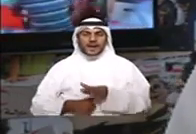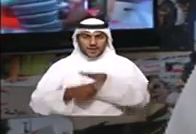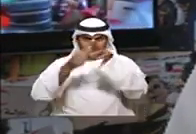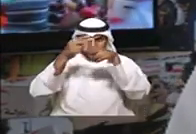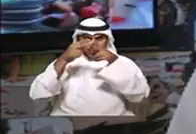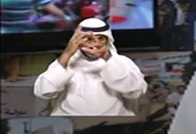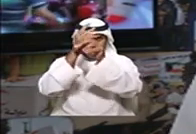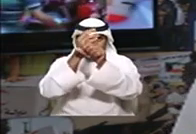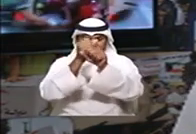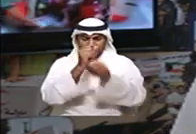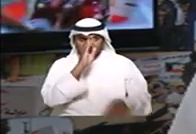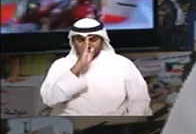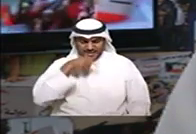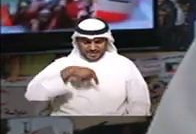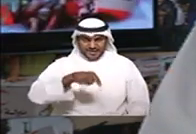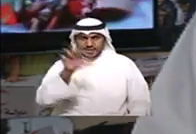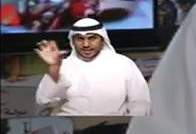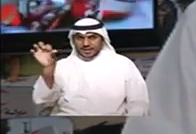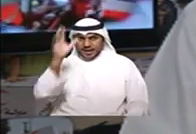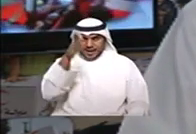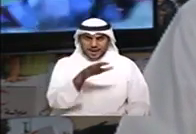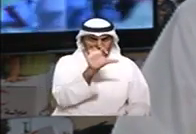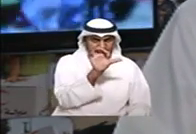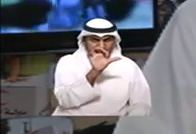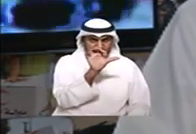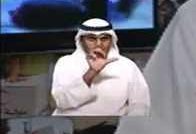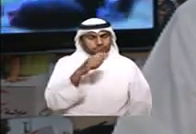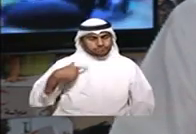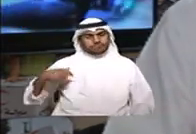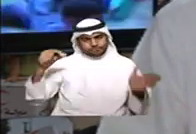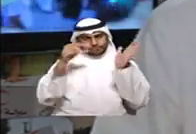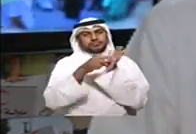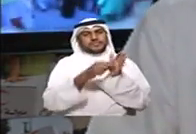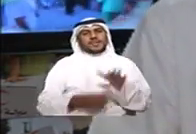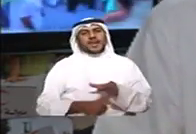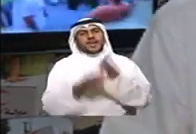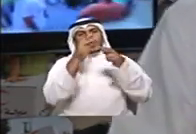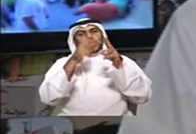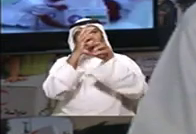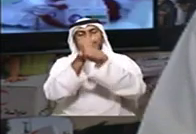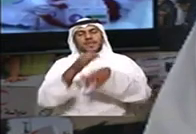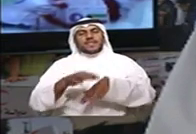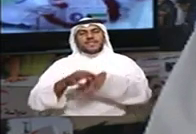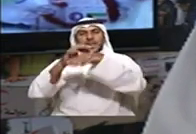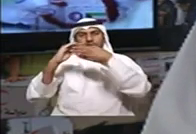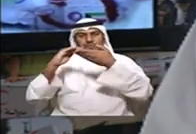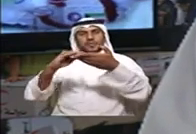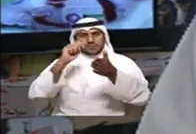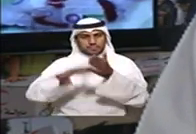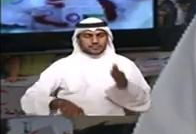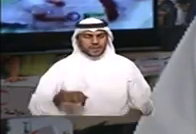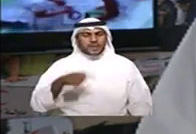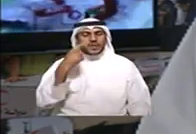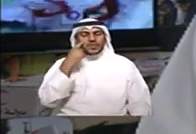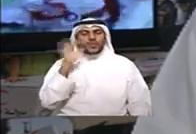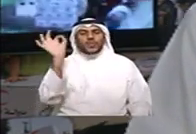يوم الاثنين القادم 9/9 في هذا اليوم. ونحن الآن متواجدون في جمعية الهلال الأحمر الكويتي،